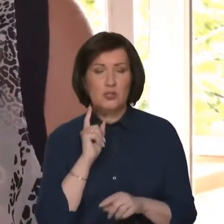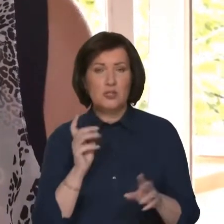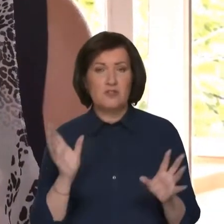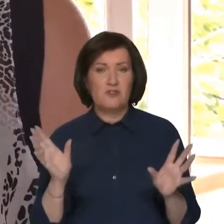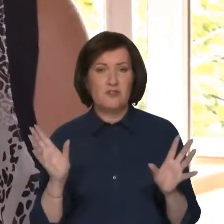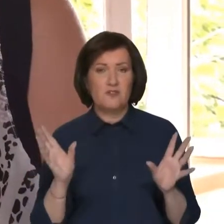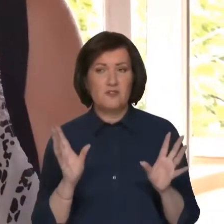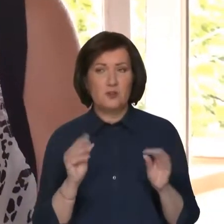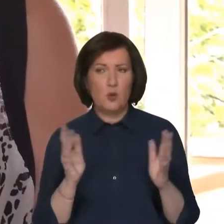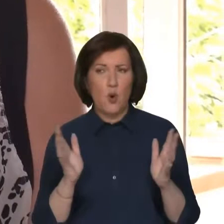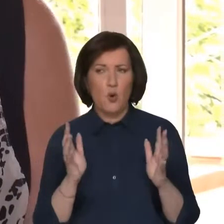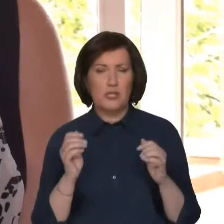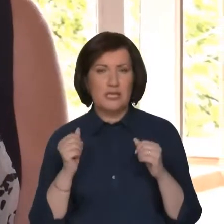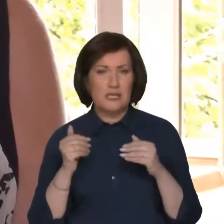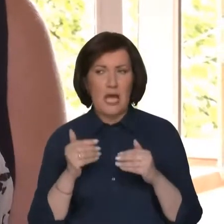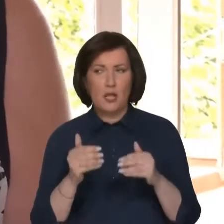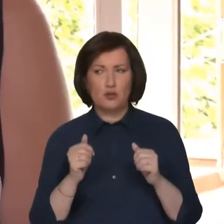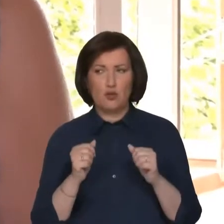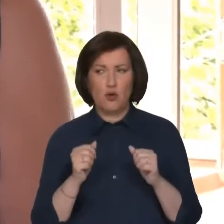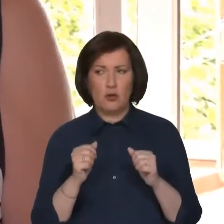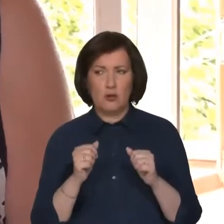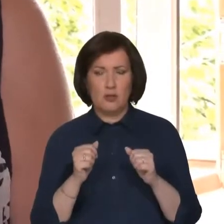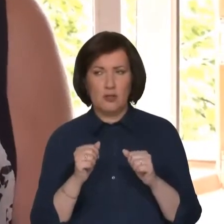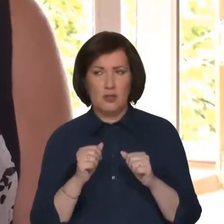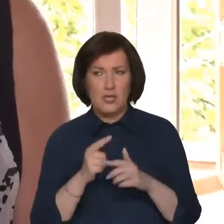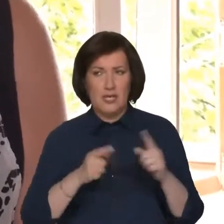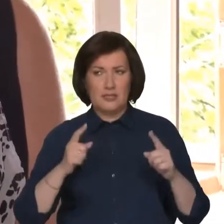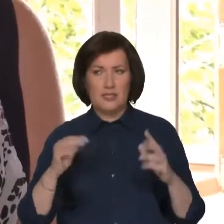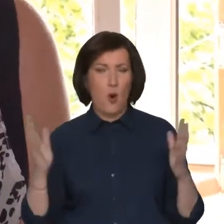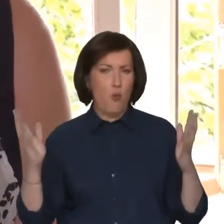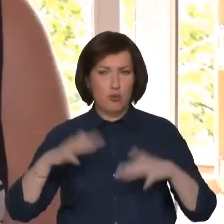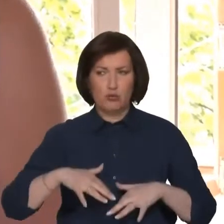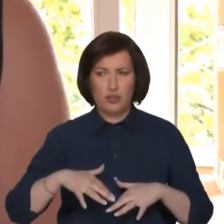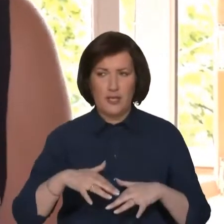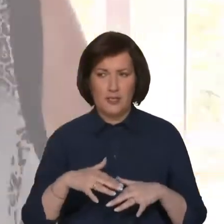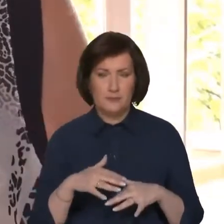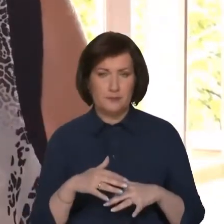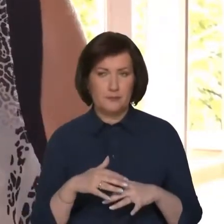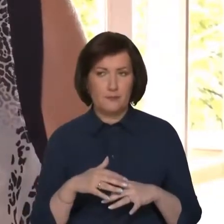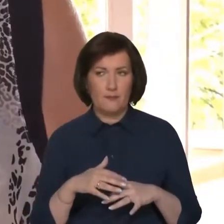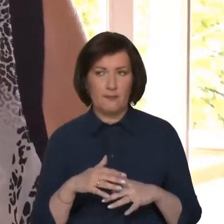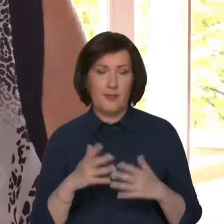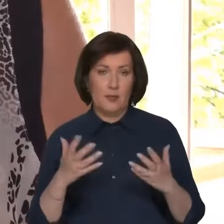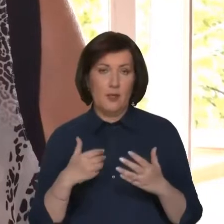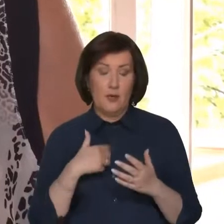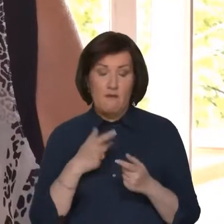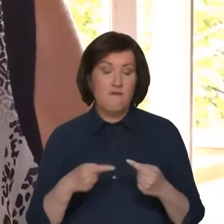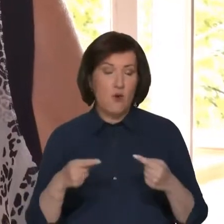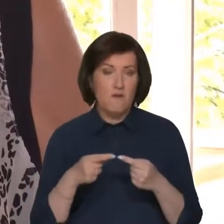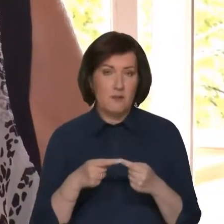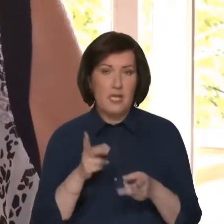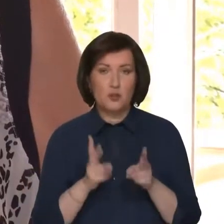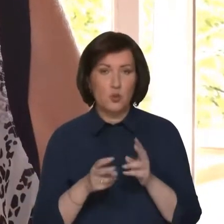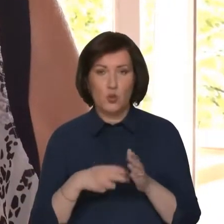все, какой-то такой толчок резкий, і сразу обрушення пошло. Ну, как-то я вовремя